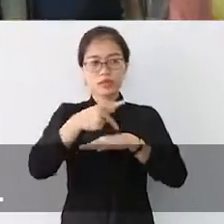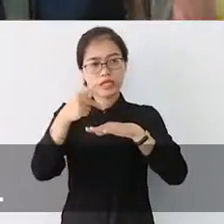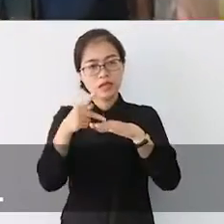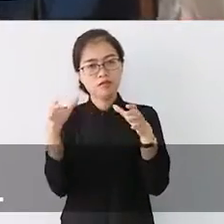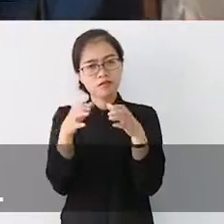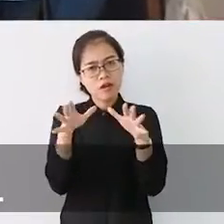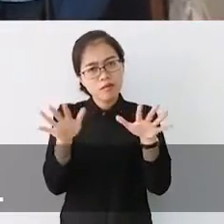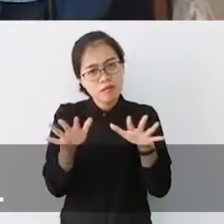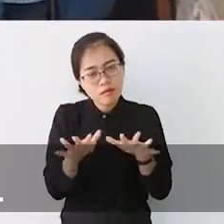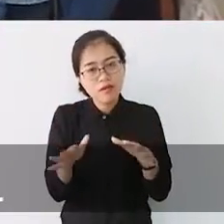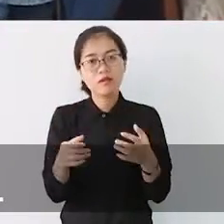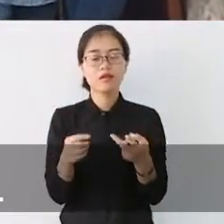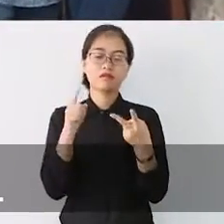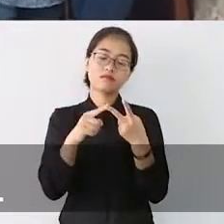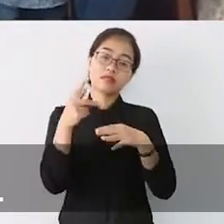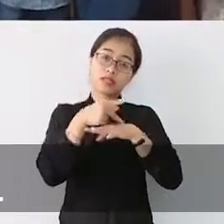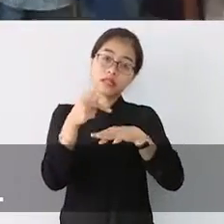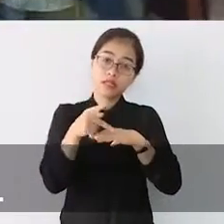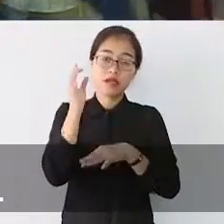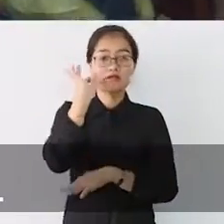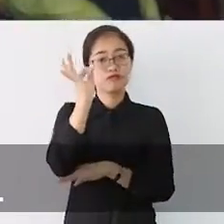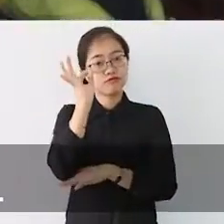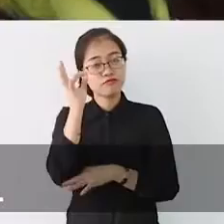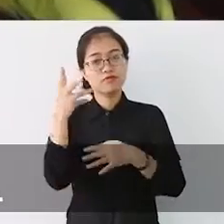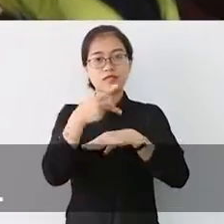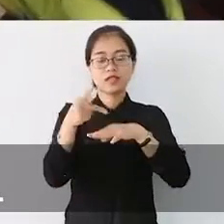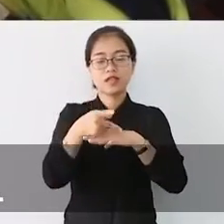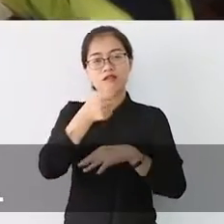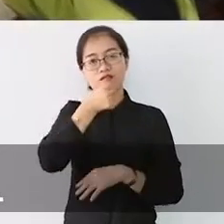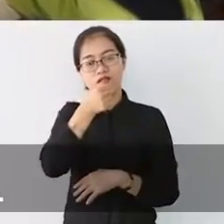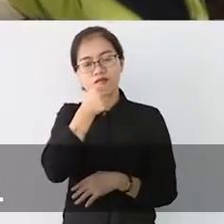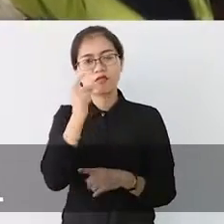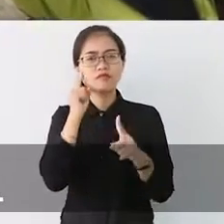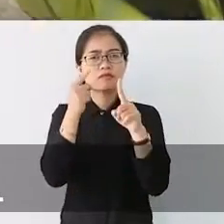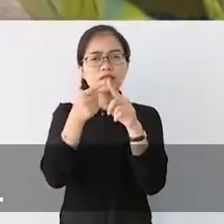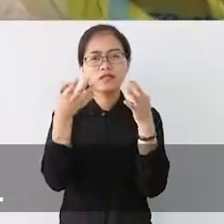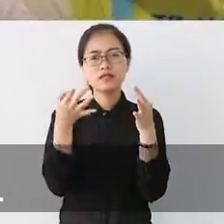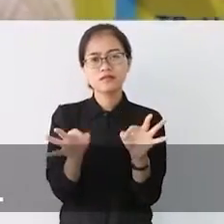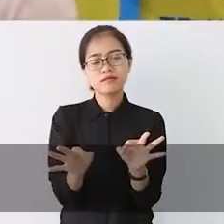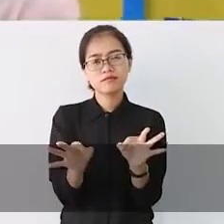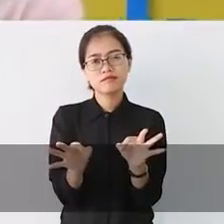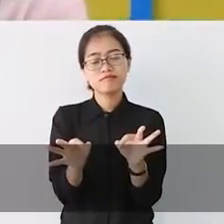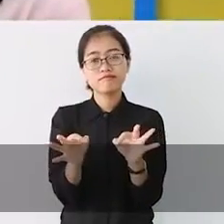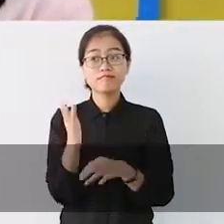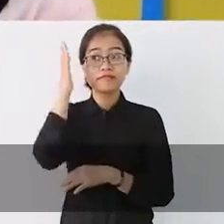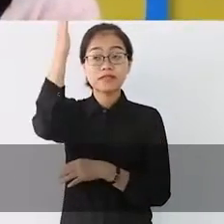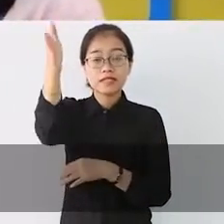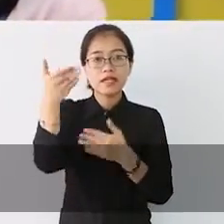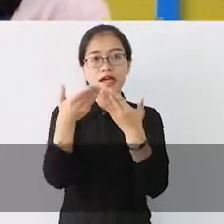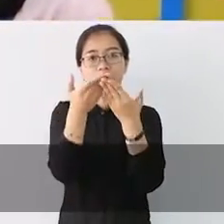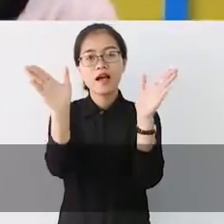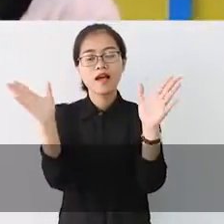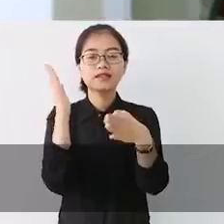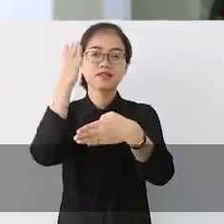thể ra trường, ví dụ như kỹ năng làm việc nhóm, rồi kỹ năng thuyết trình, kỹ năng phỏng vấn, vân